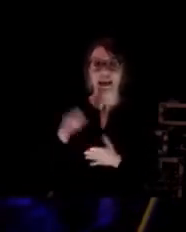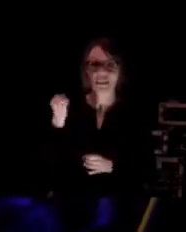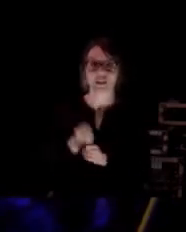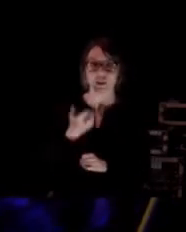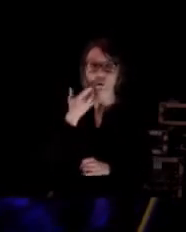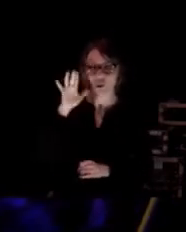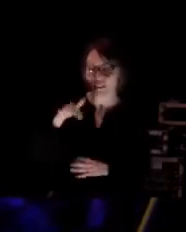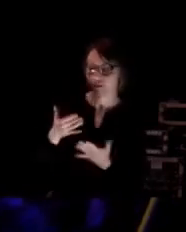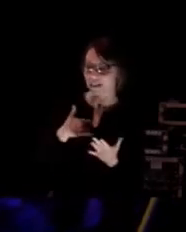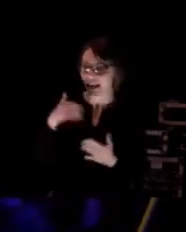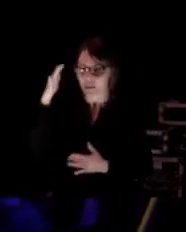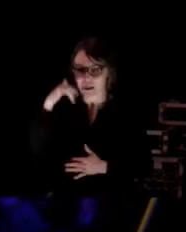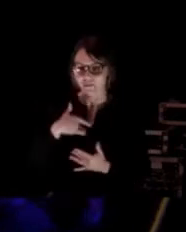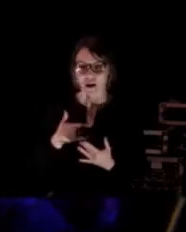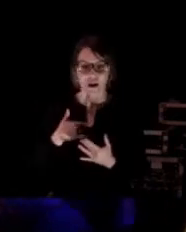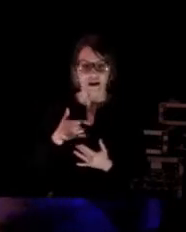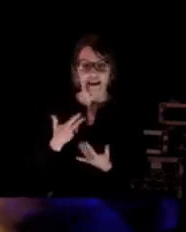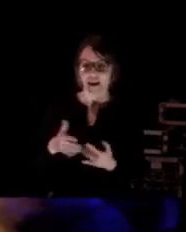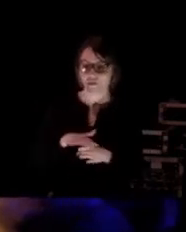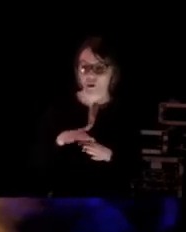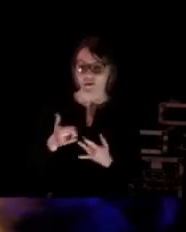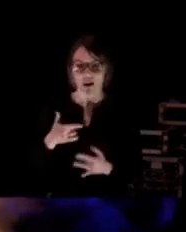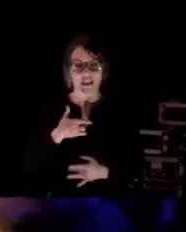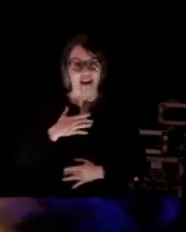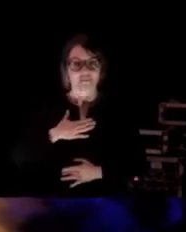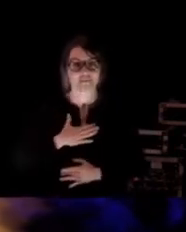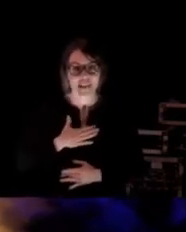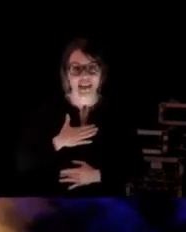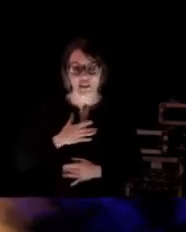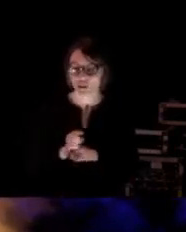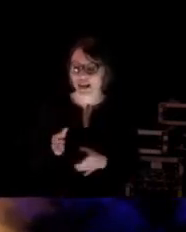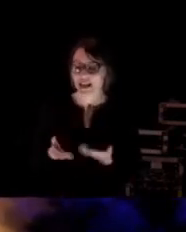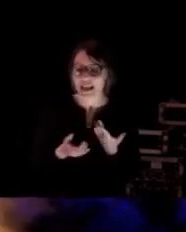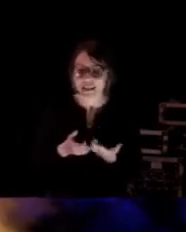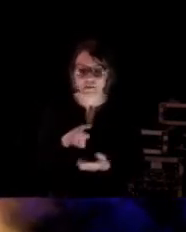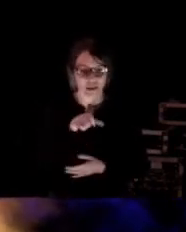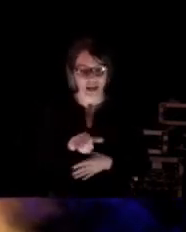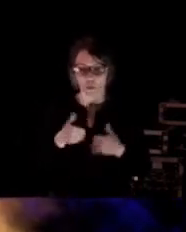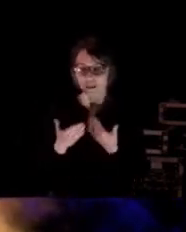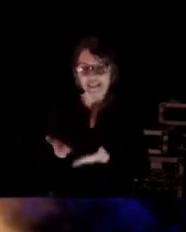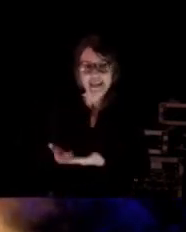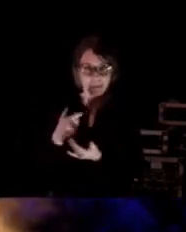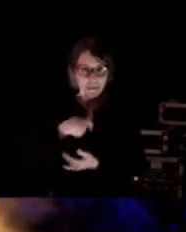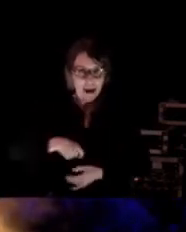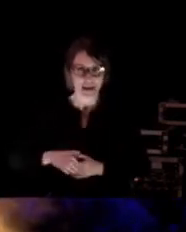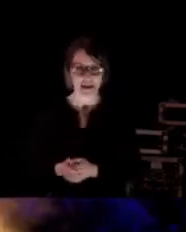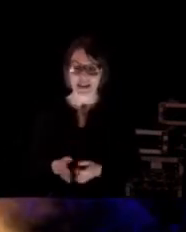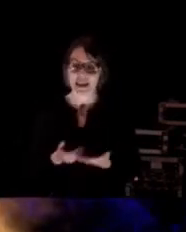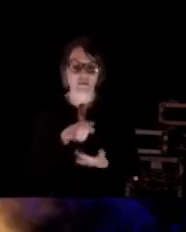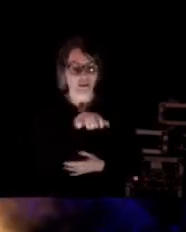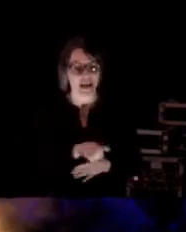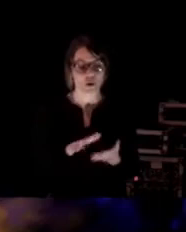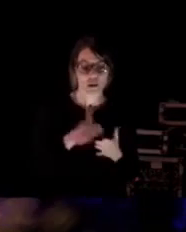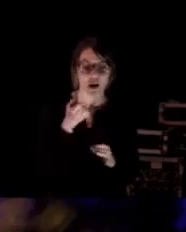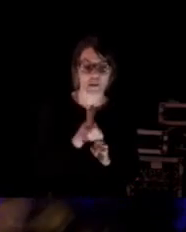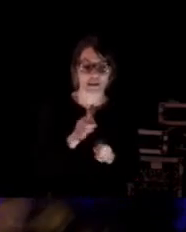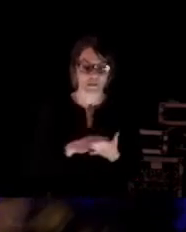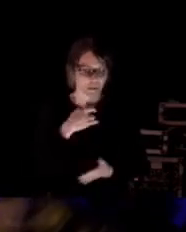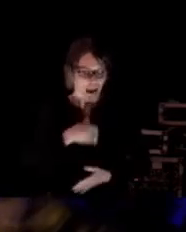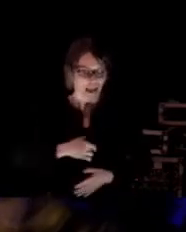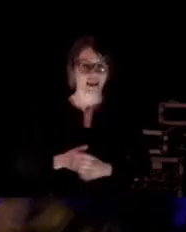vet hva jeg mener, hva jeg føler, hva jeg vil, så er det lettere for det å gi meg hjelp. Det er lettere for det å samarbeide med meg.